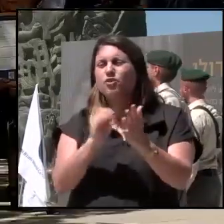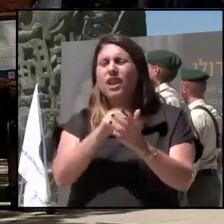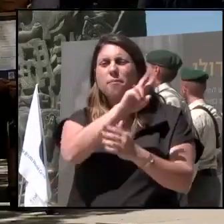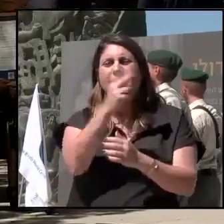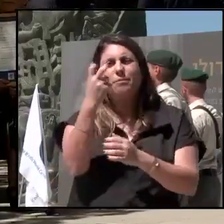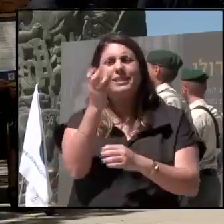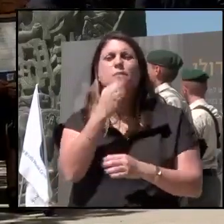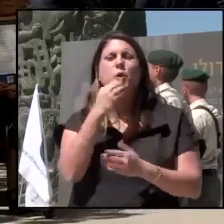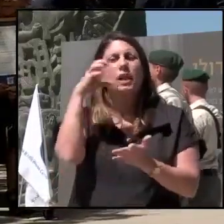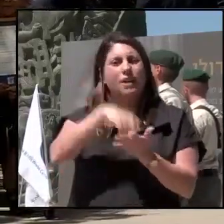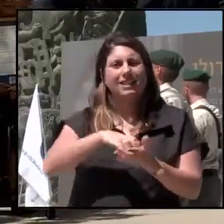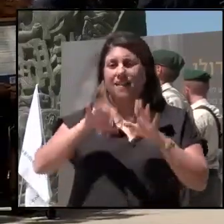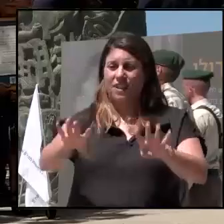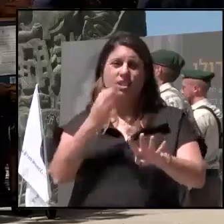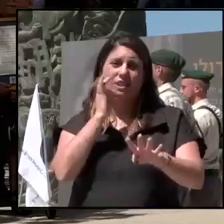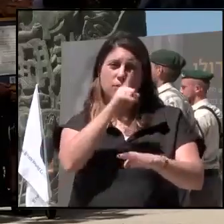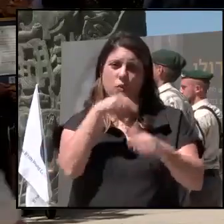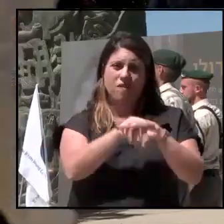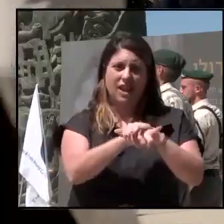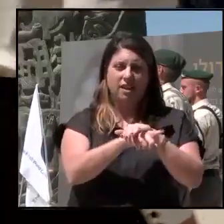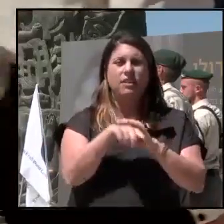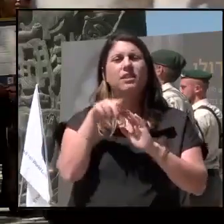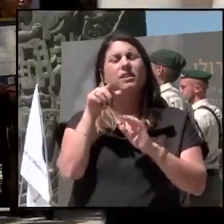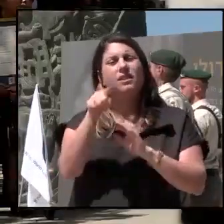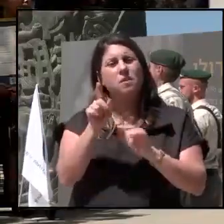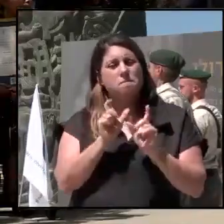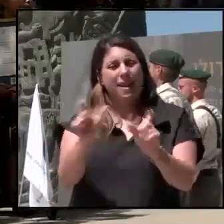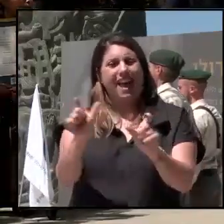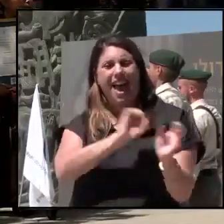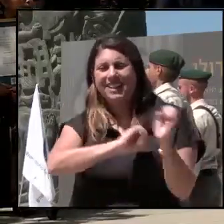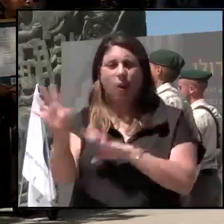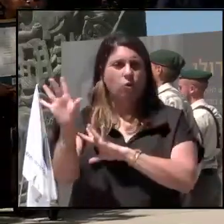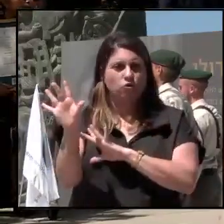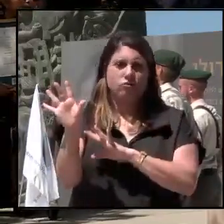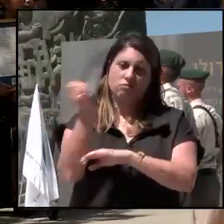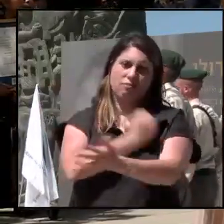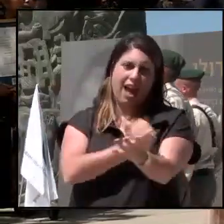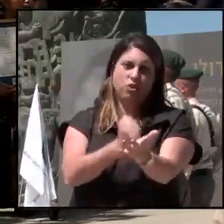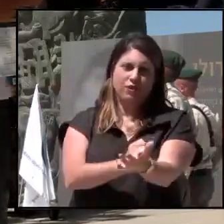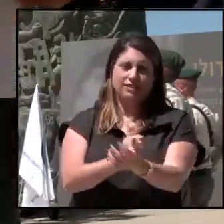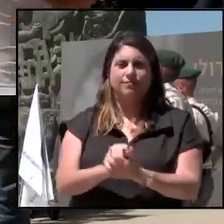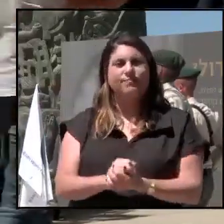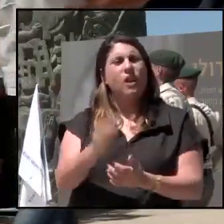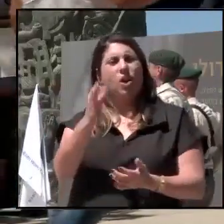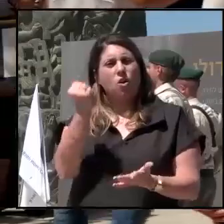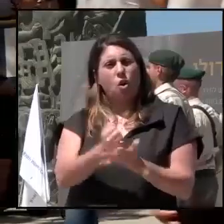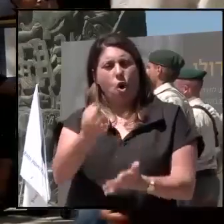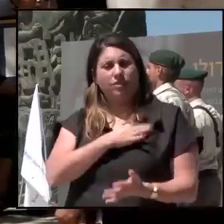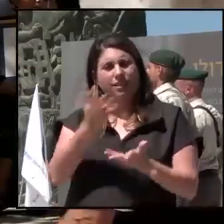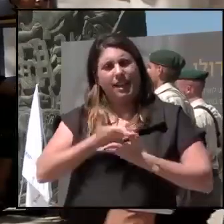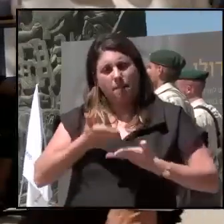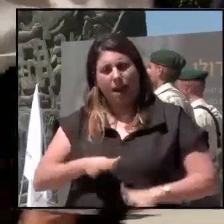המחנה ותשעת הצעירים שהבריח. הוא מנע את הגירוש שלהם לאושוויץ. את האות תקבל